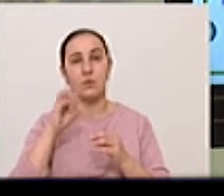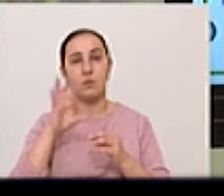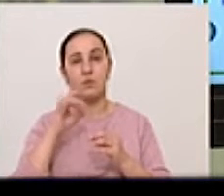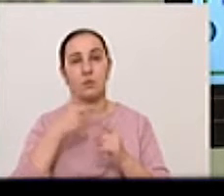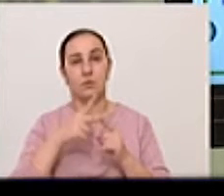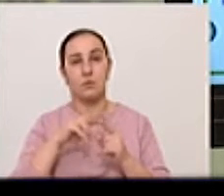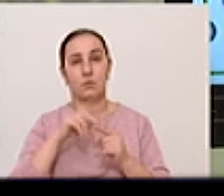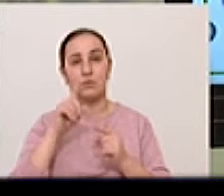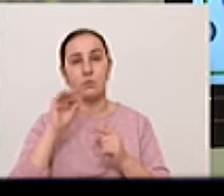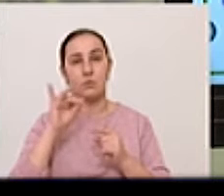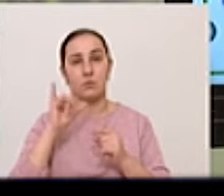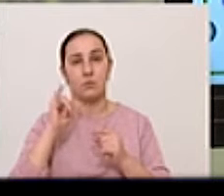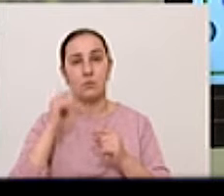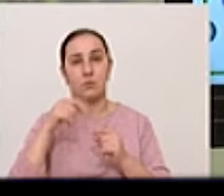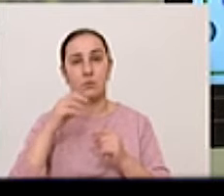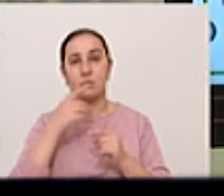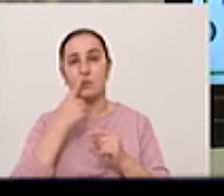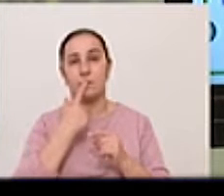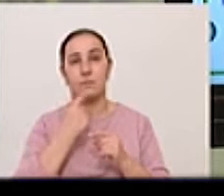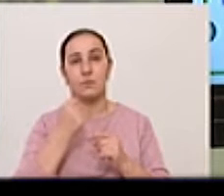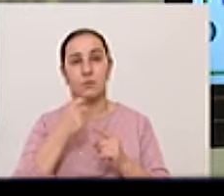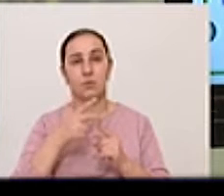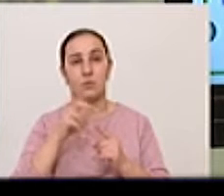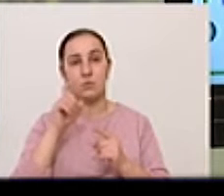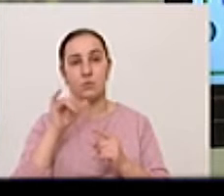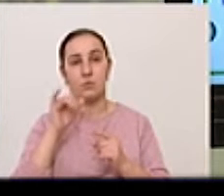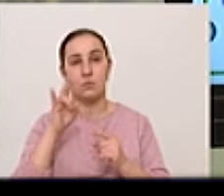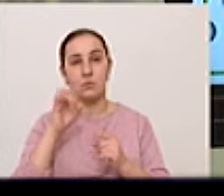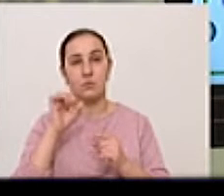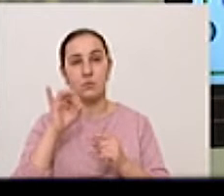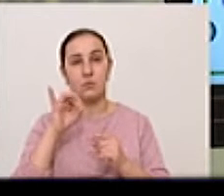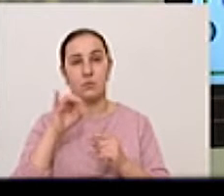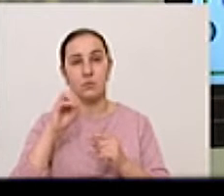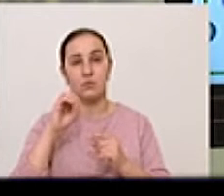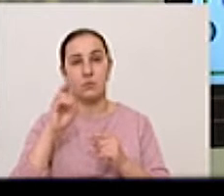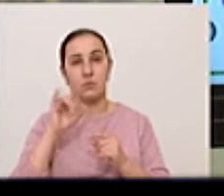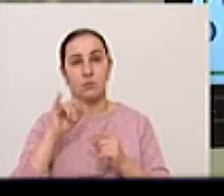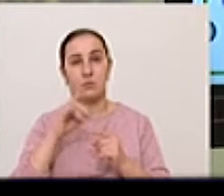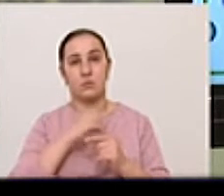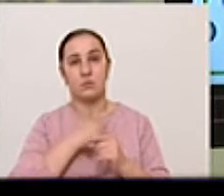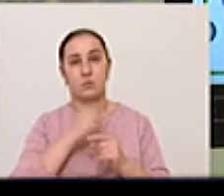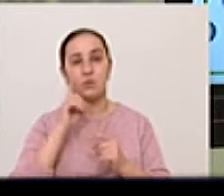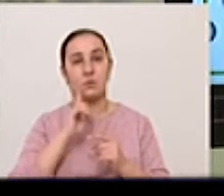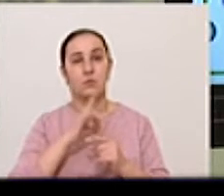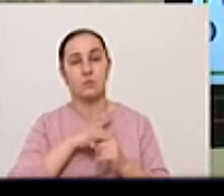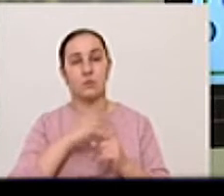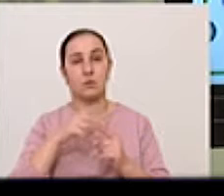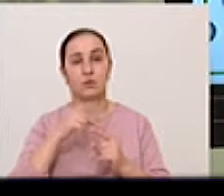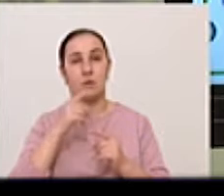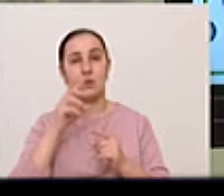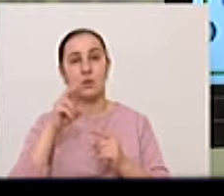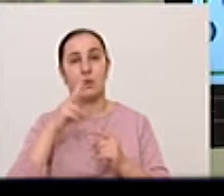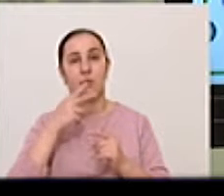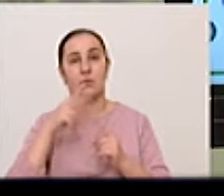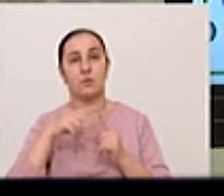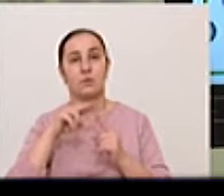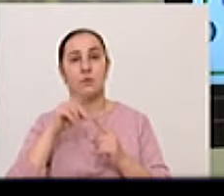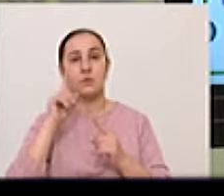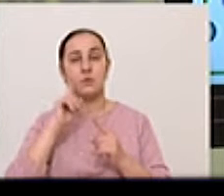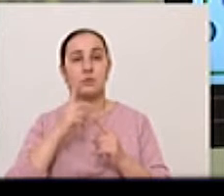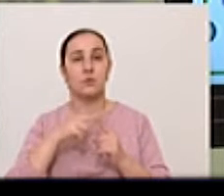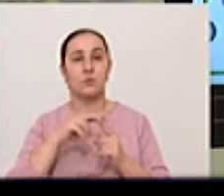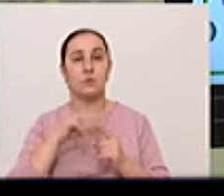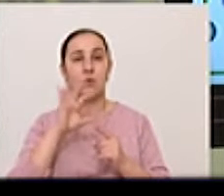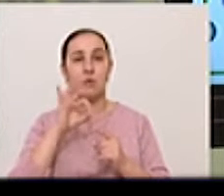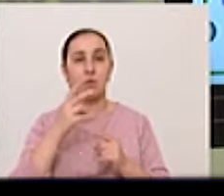mevalarki cho'g'day qip-qizil husni yoqut shirinlikda bol. Lablaridan tomizib sharbat